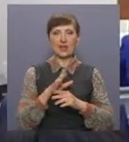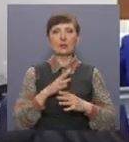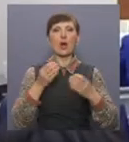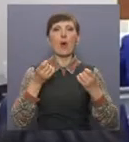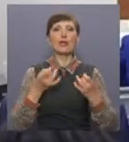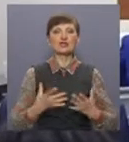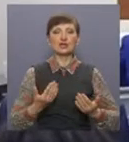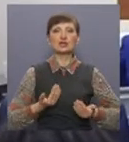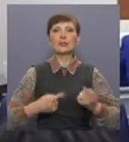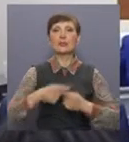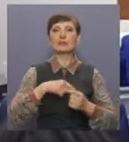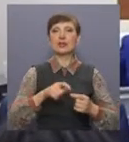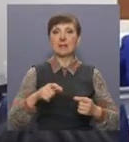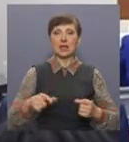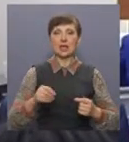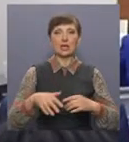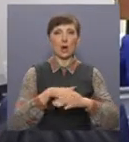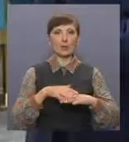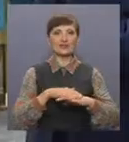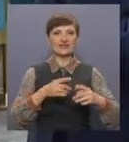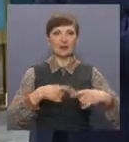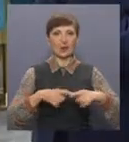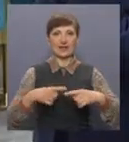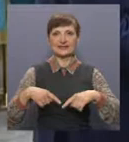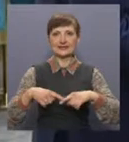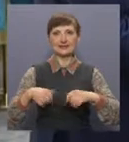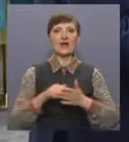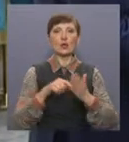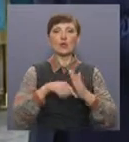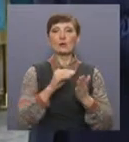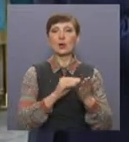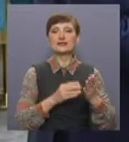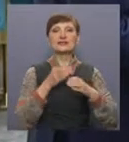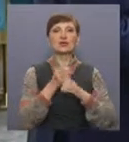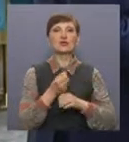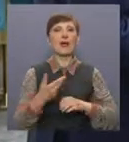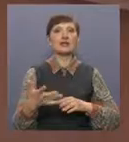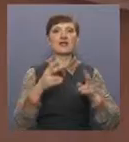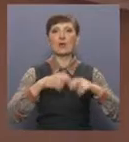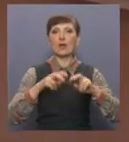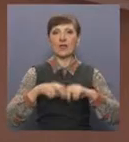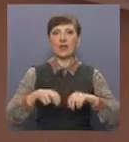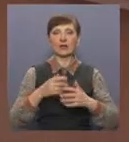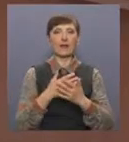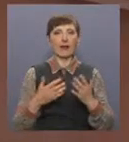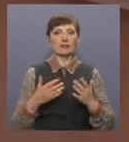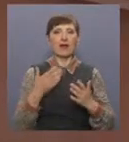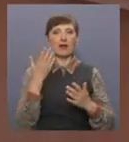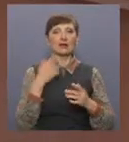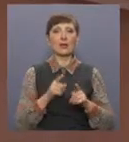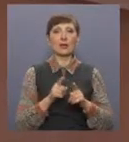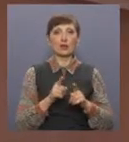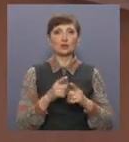облегчение жизни предпринимателей и общественных организаций. В документе прописано сокращение количества проверок и нормы, когда подобные